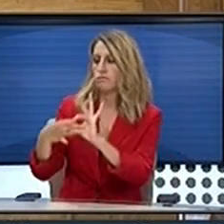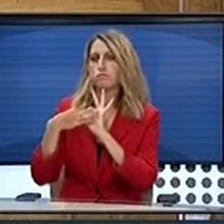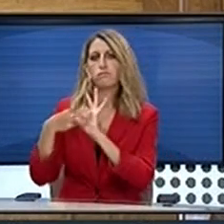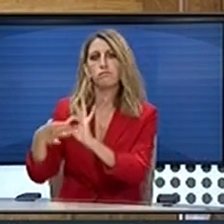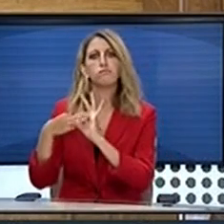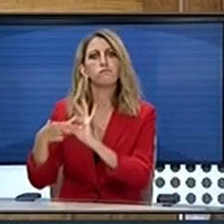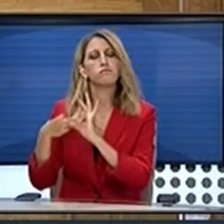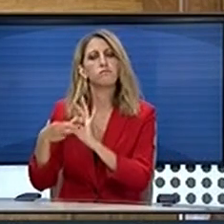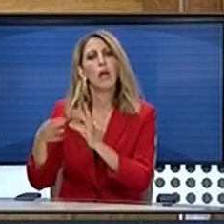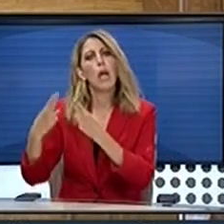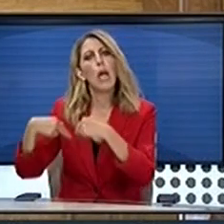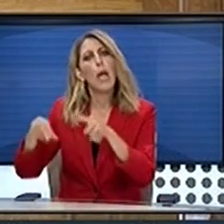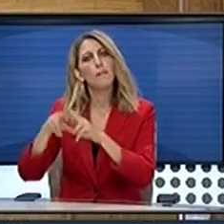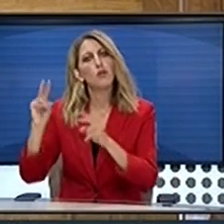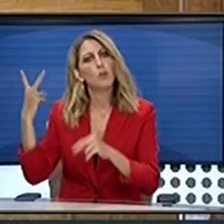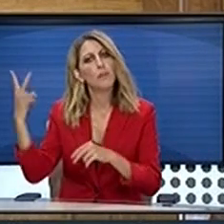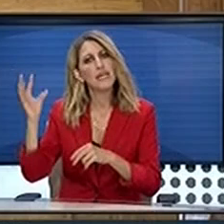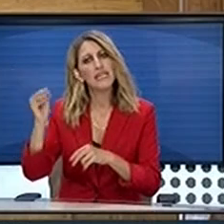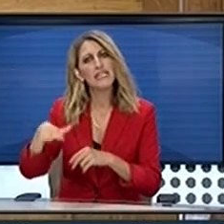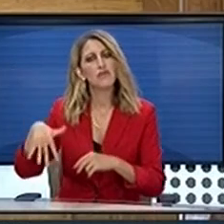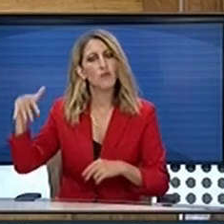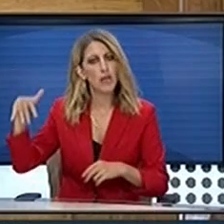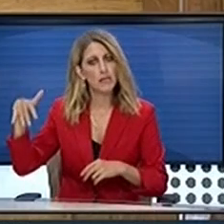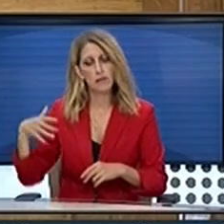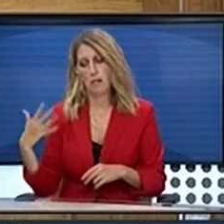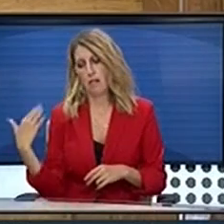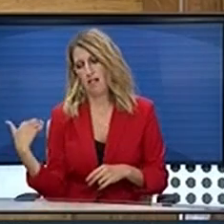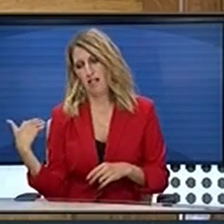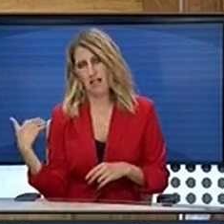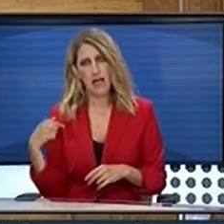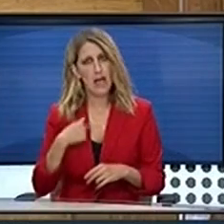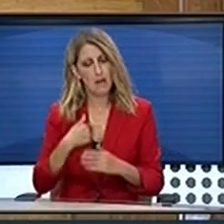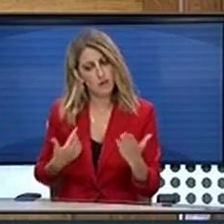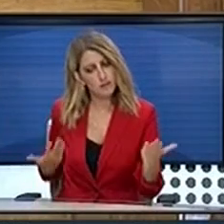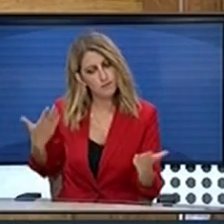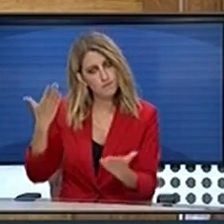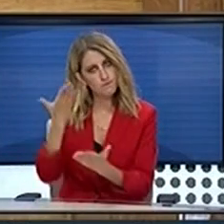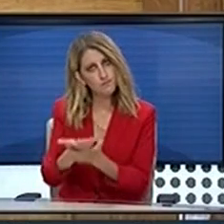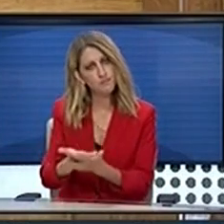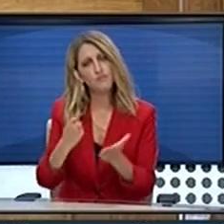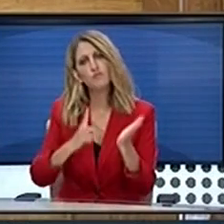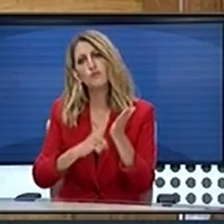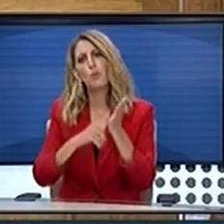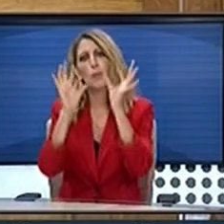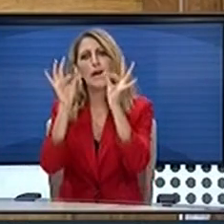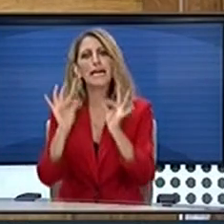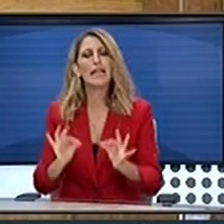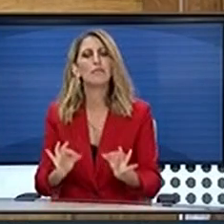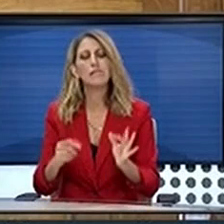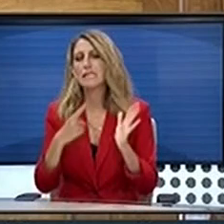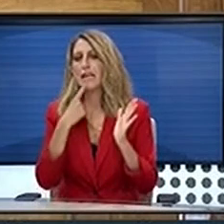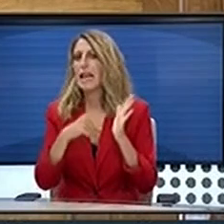Ήδη θέλω να θυμίσω ότι με την πράξη νομοθετικού περιεχομένου κατέστη υποχρεωτική